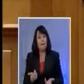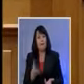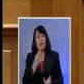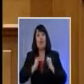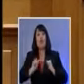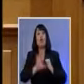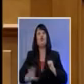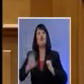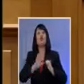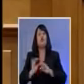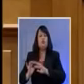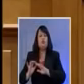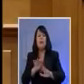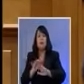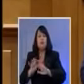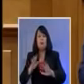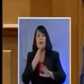τουρισμό,